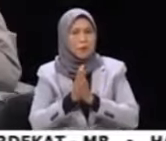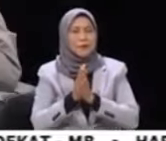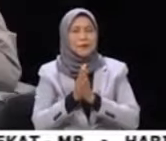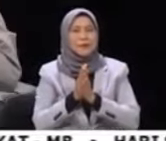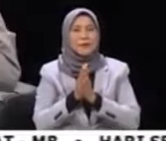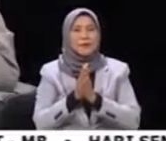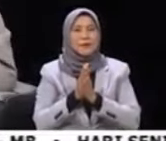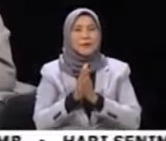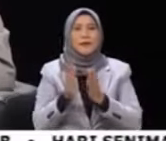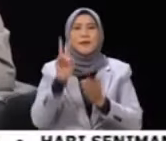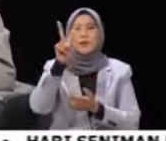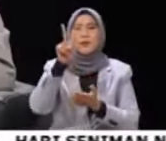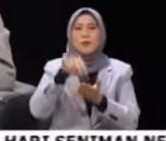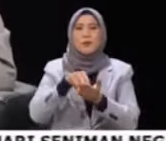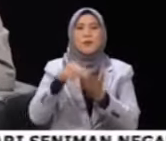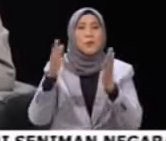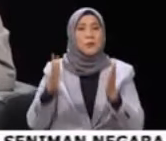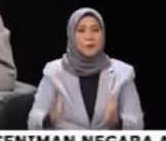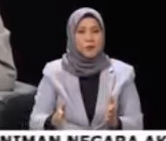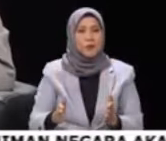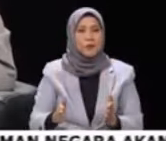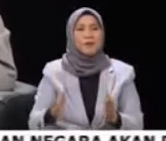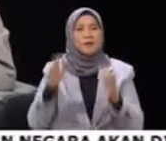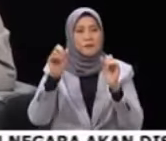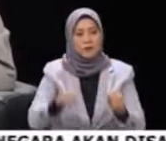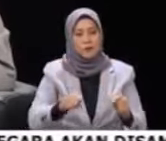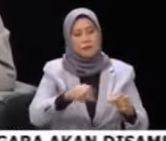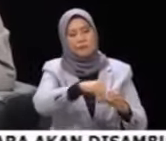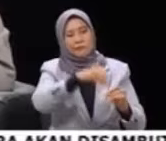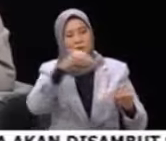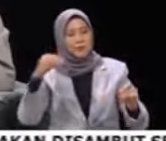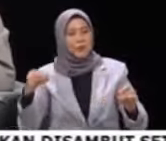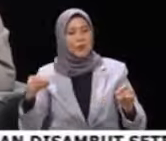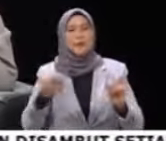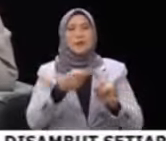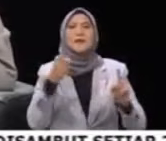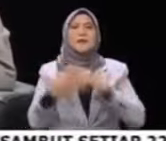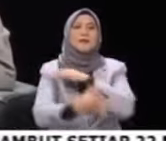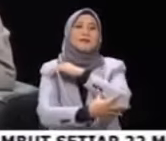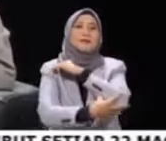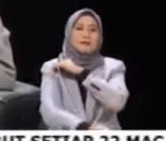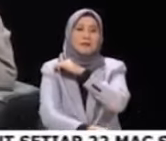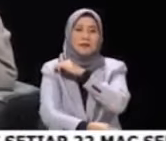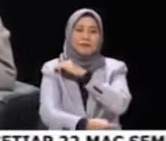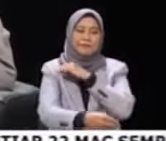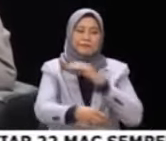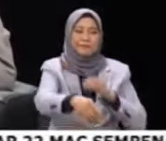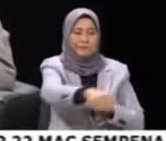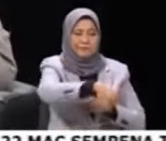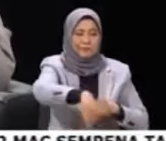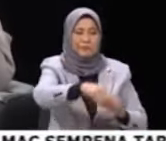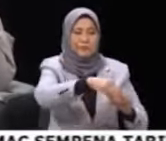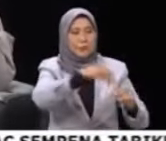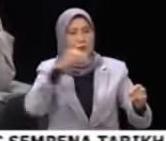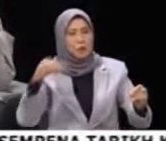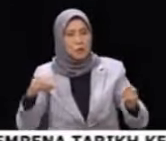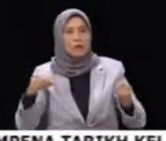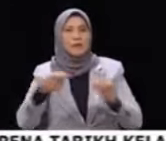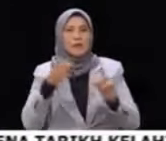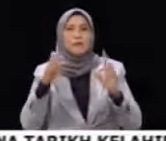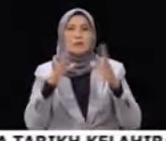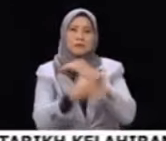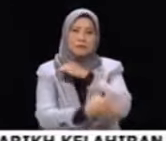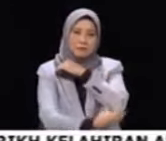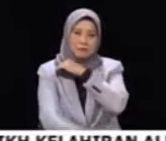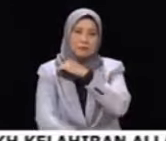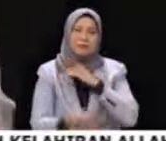ada 2,000 orang yang dapat dikeluarkan daripada kemiskinan. Target dia ialah, saya kata, kalau kita